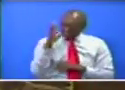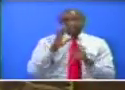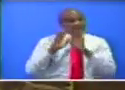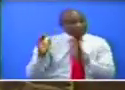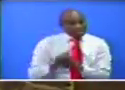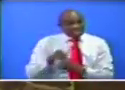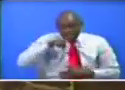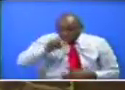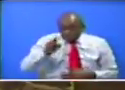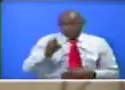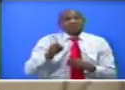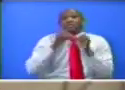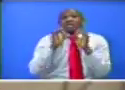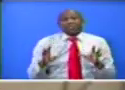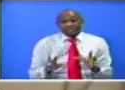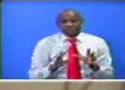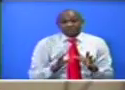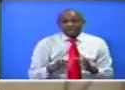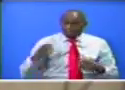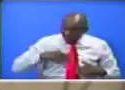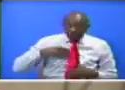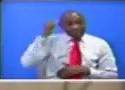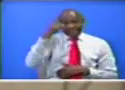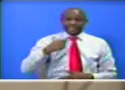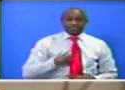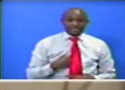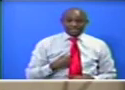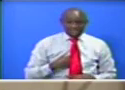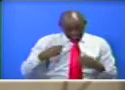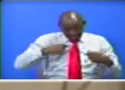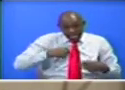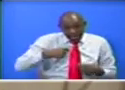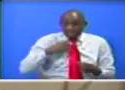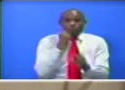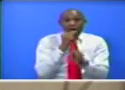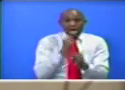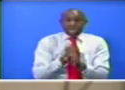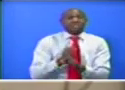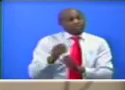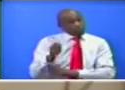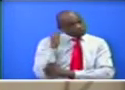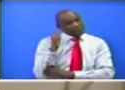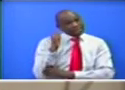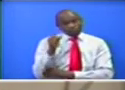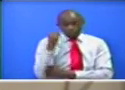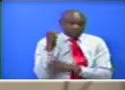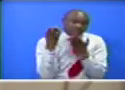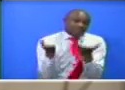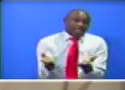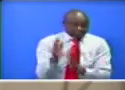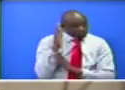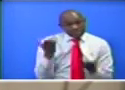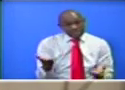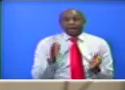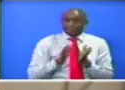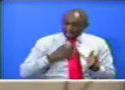them almost nothing. Watu walikuwa wananielewa mimi ni mtu ambaye anafanya mambo ya security na